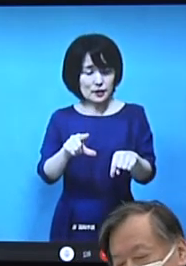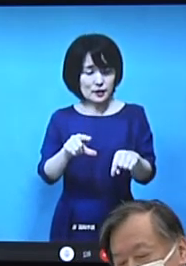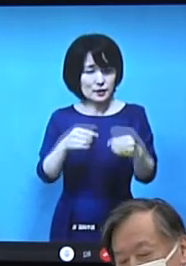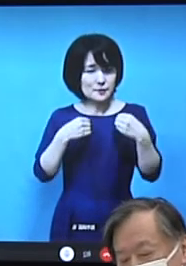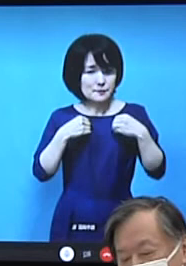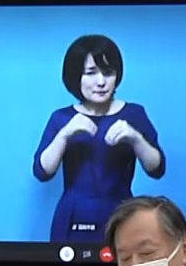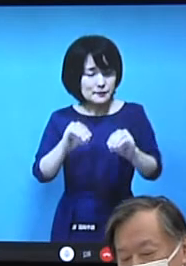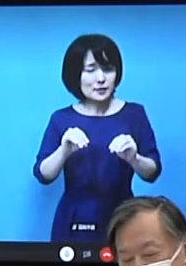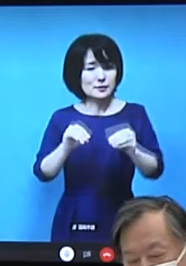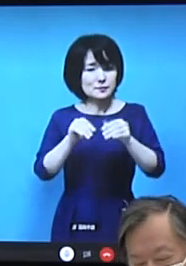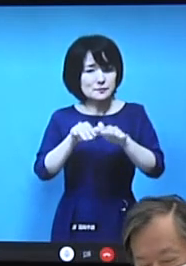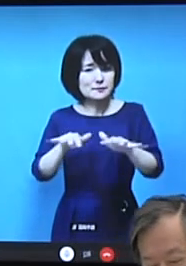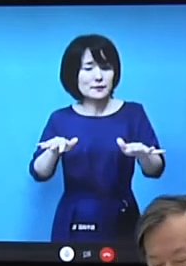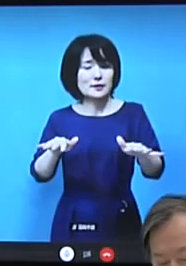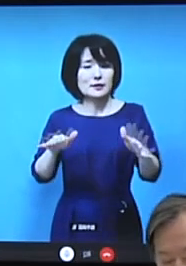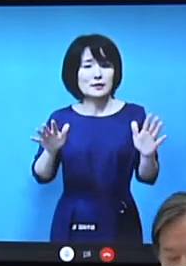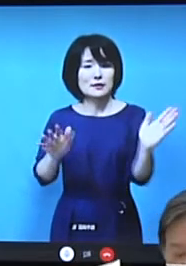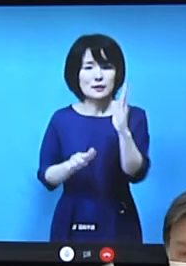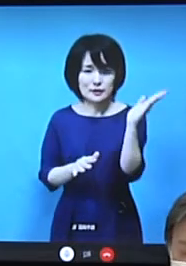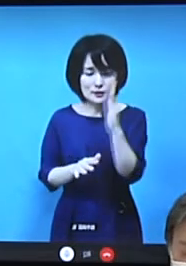というものがあれば教えていただけますか。